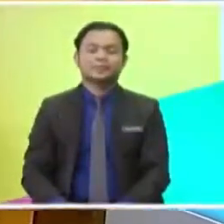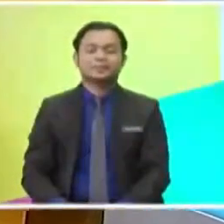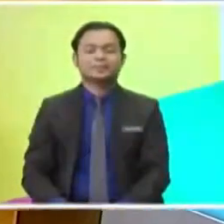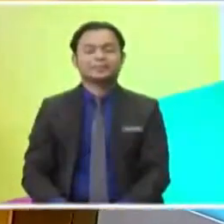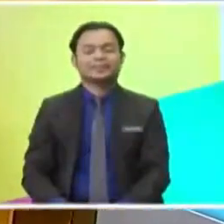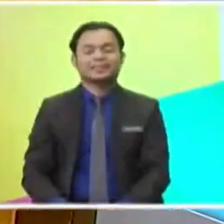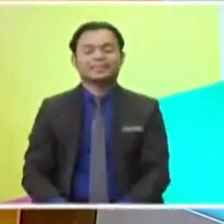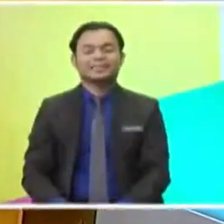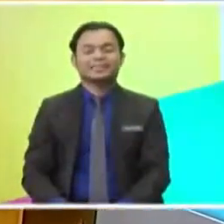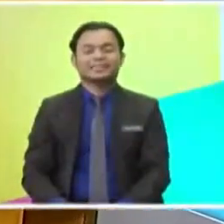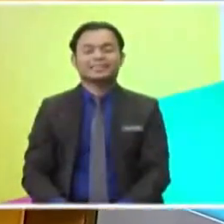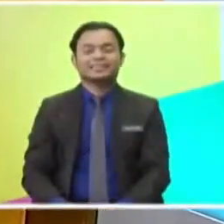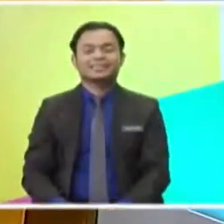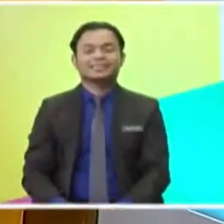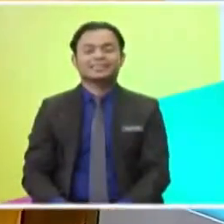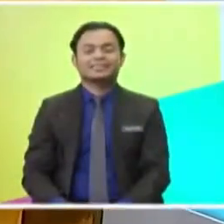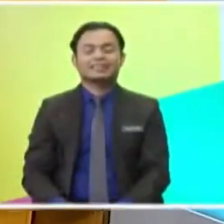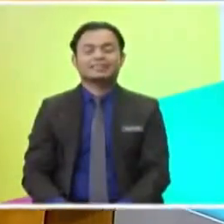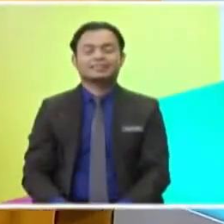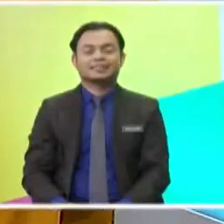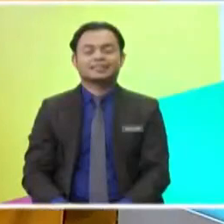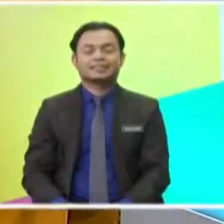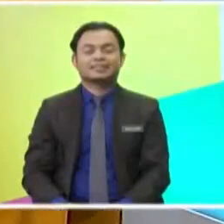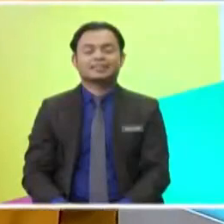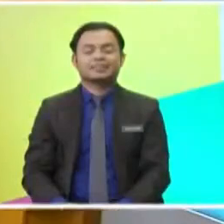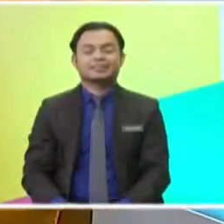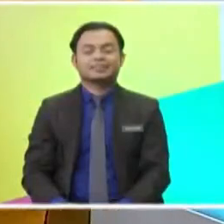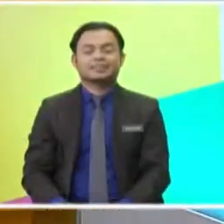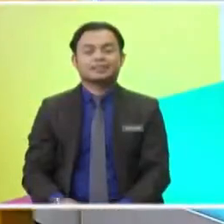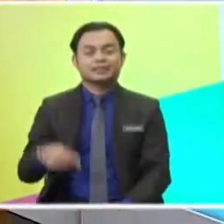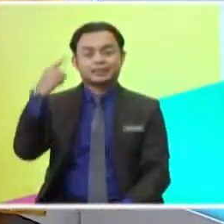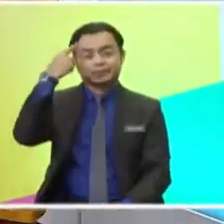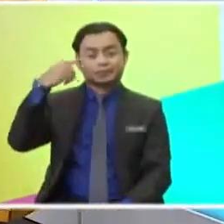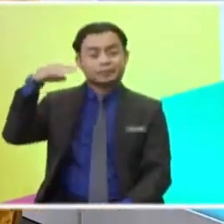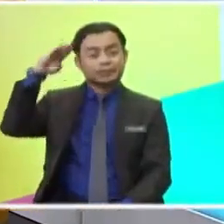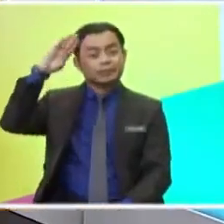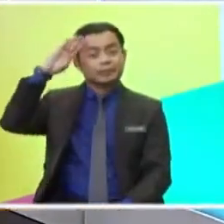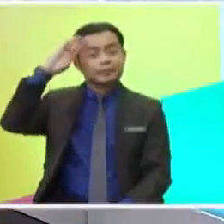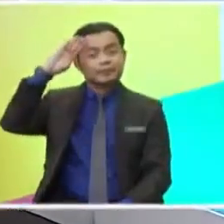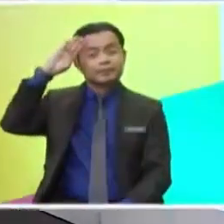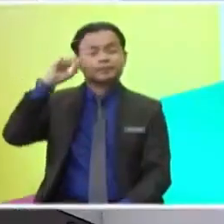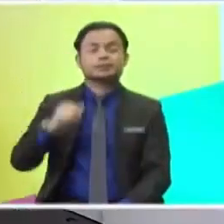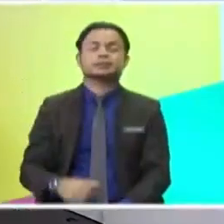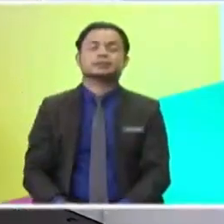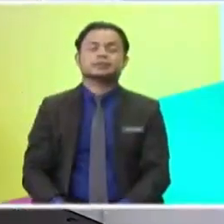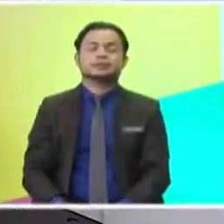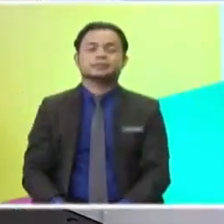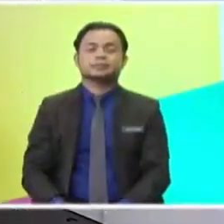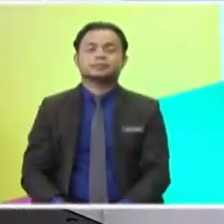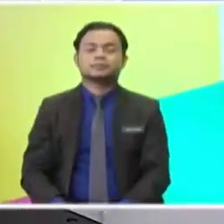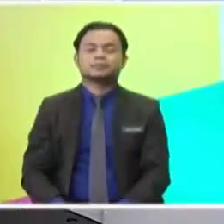Geografi PMR. Baik, kita mulakan ya. Perlis, tempat di mana Kak Yuyu pernah bertugas. Ini